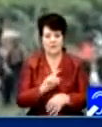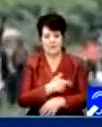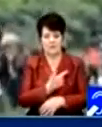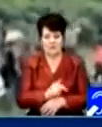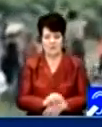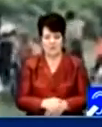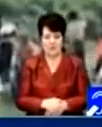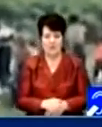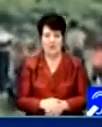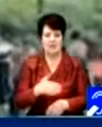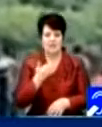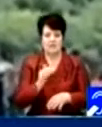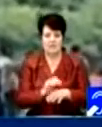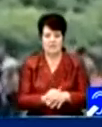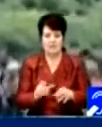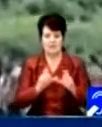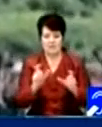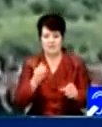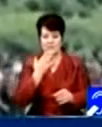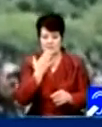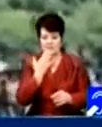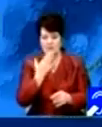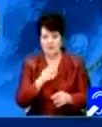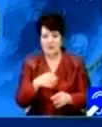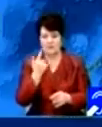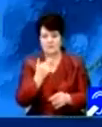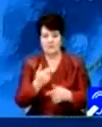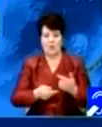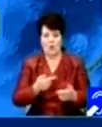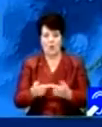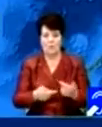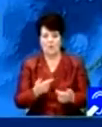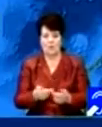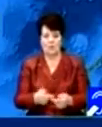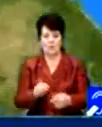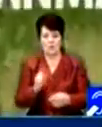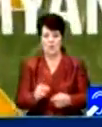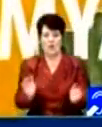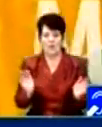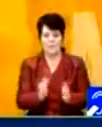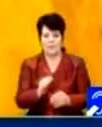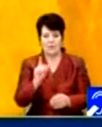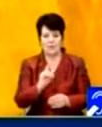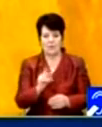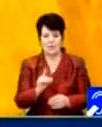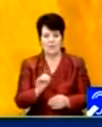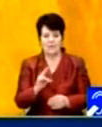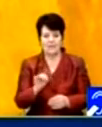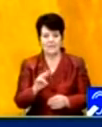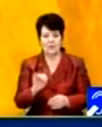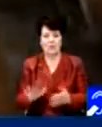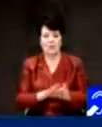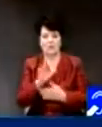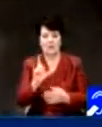coastă. De fapt, agențiile Națiunilor Unite au spus că această operațiune a dus la exodul minorității Rohingya în Bangladesh. Ziariștii erau